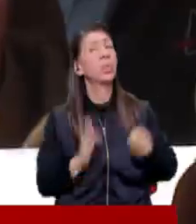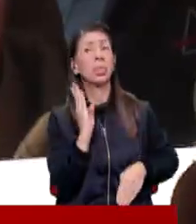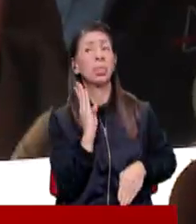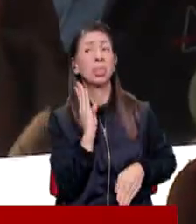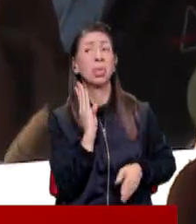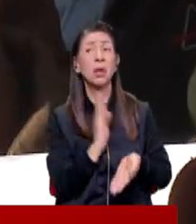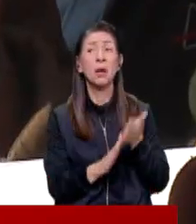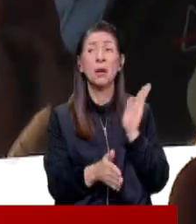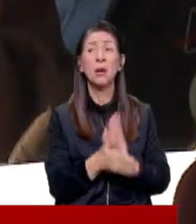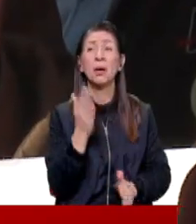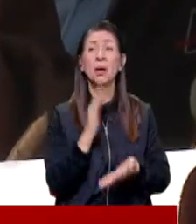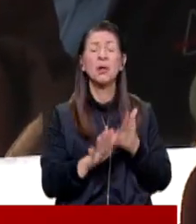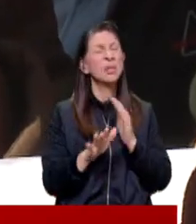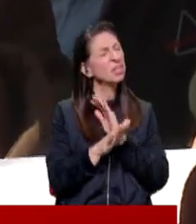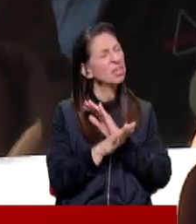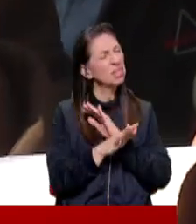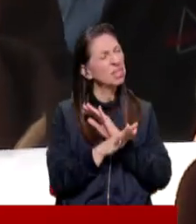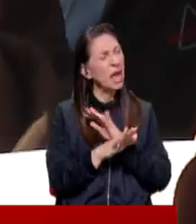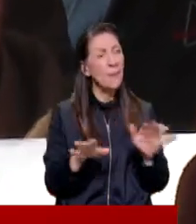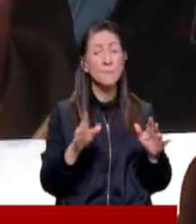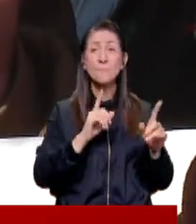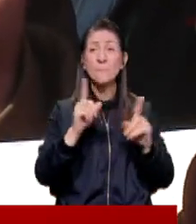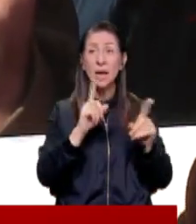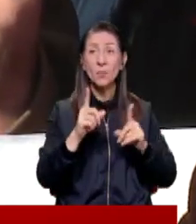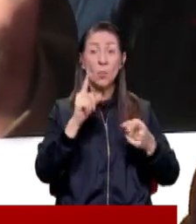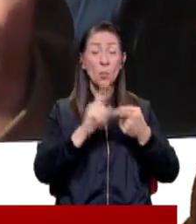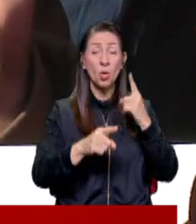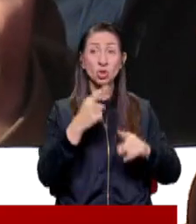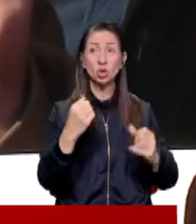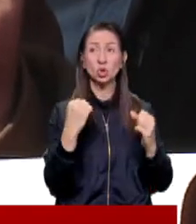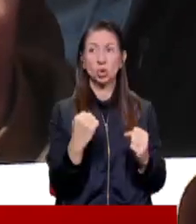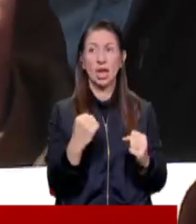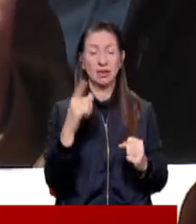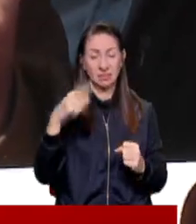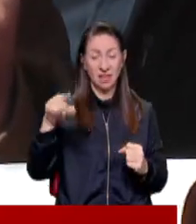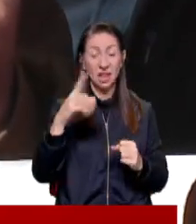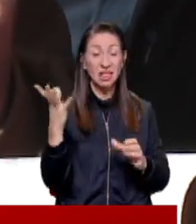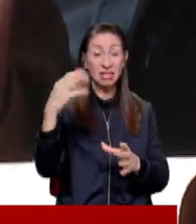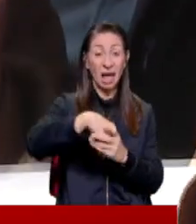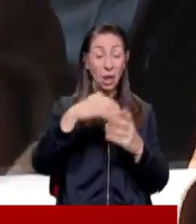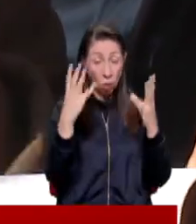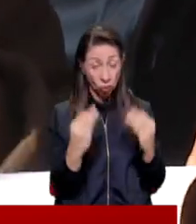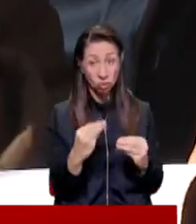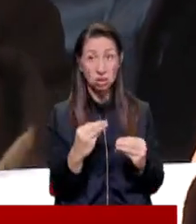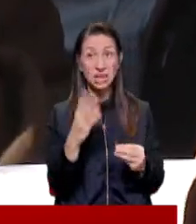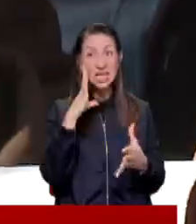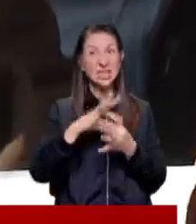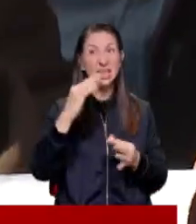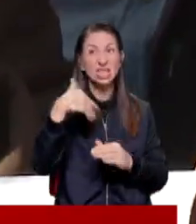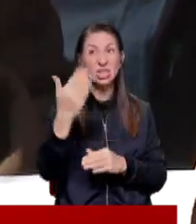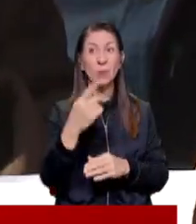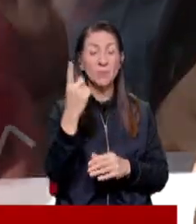ortada bir tamamen yargının ve siyasi güçlerin dahil olduğu insanlık dışı